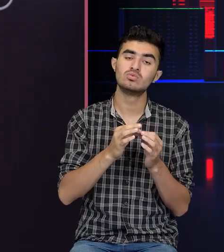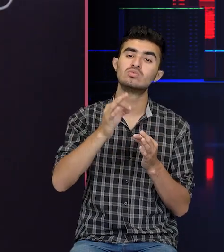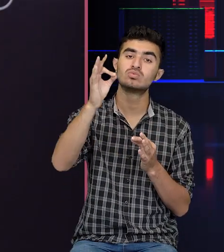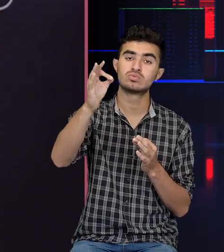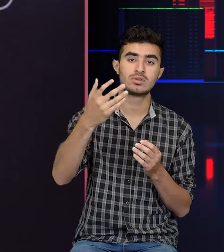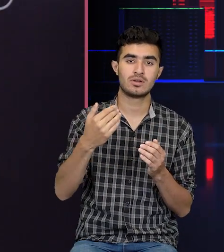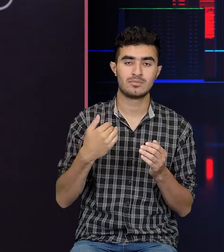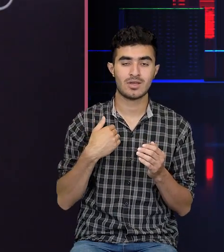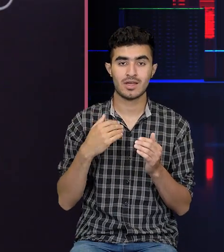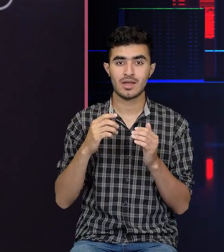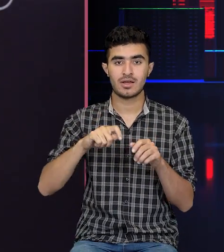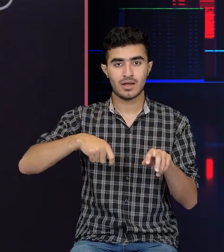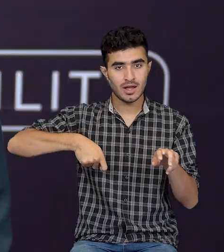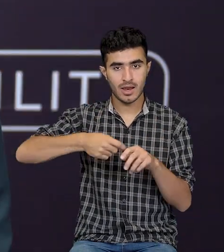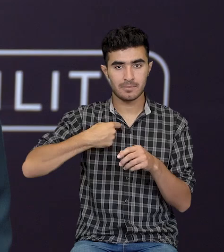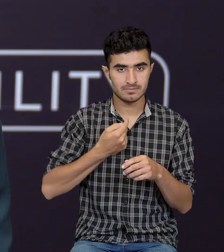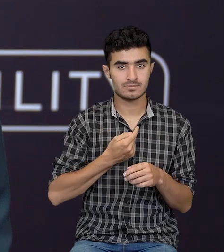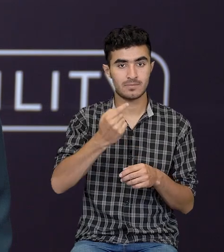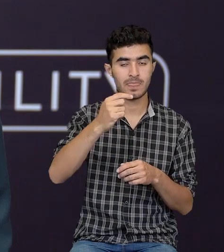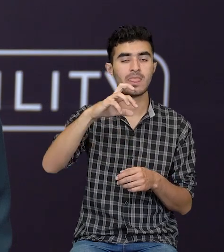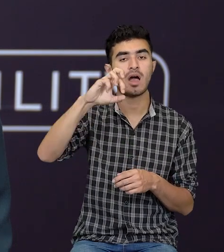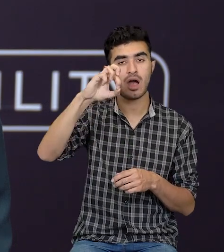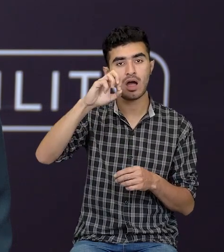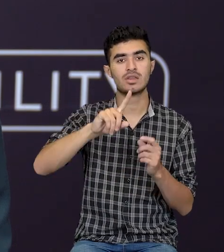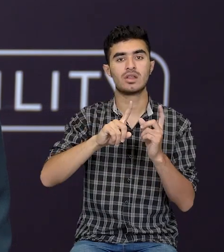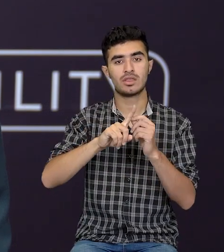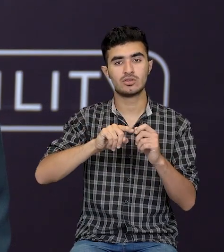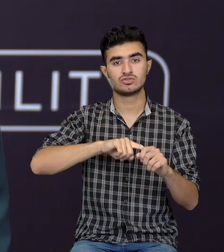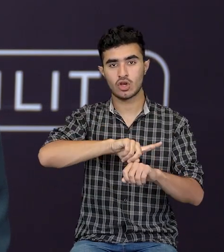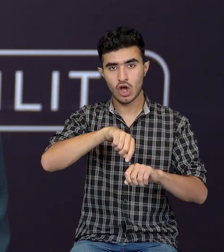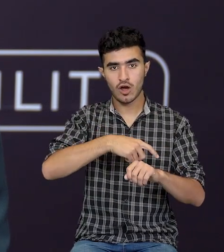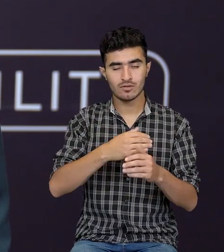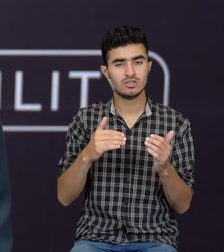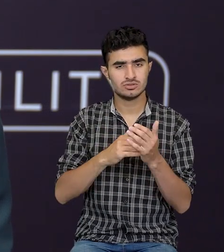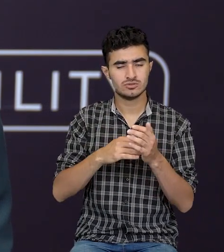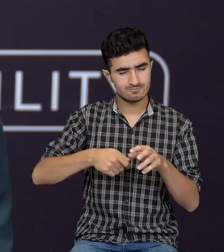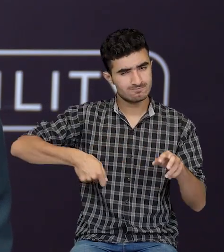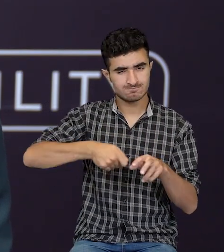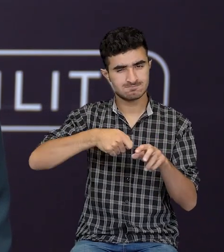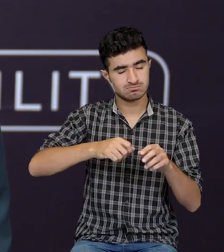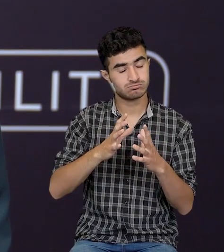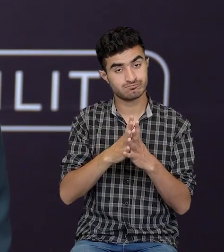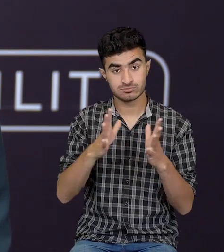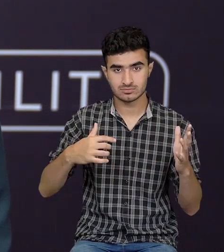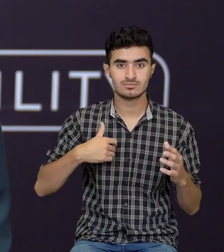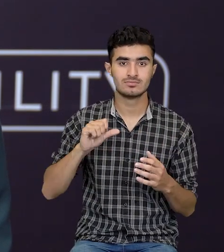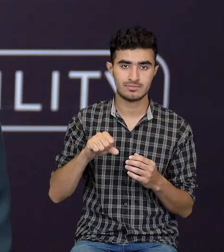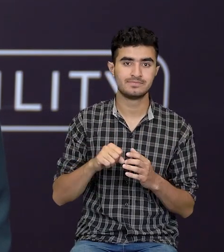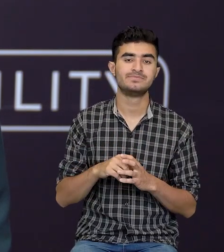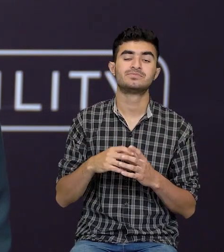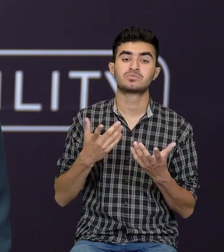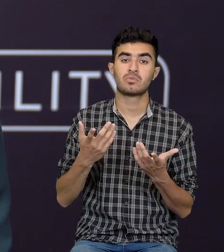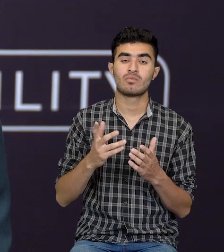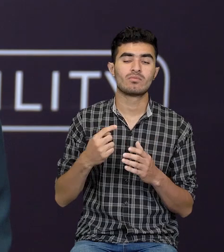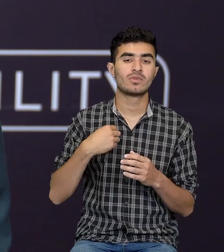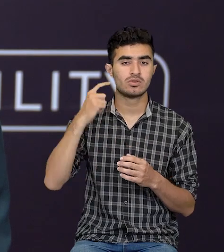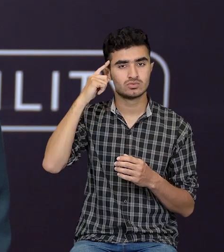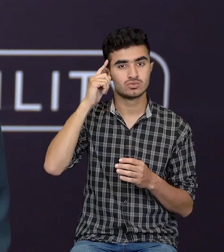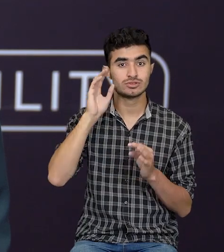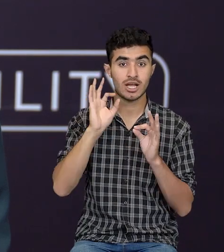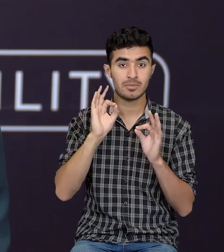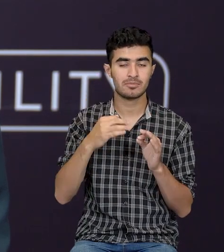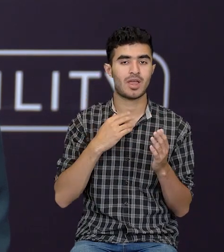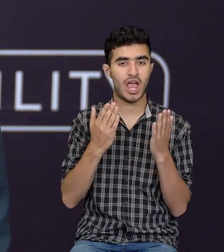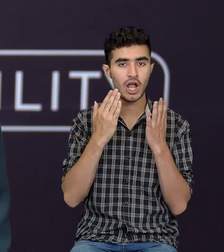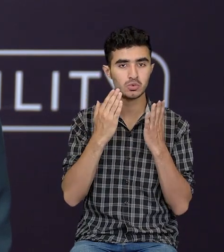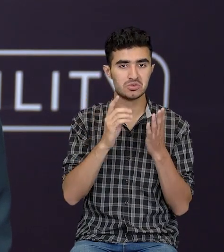डांटा समझाया, मेरी समझ में नहीं आया, तो फिर उन्होंने कहा कि चलो आप ना गेम खेलो, मैं आपके साथ हूँ, इंशाल्लाह अल्लाह बेहतर करेंगे। चलो अब मेरी